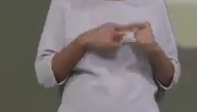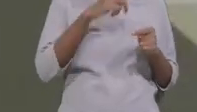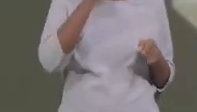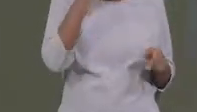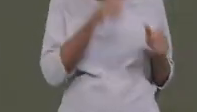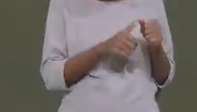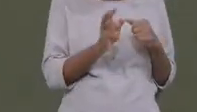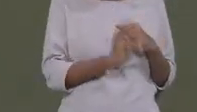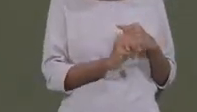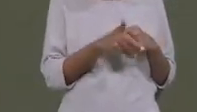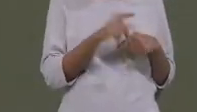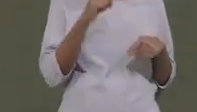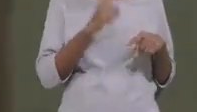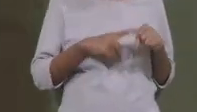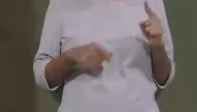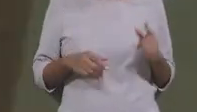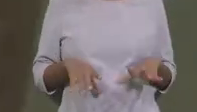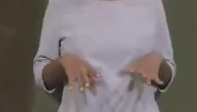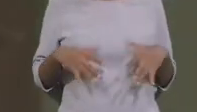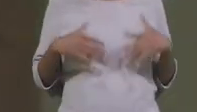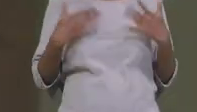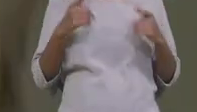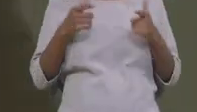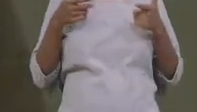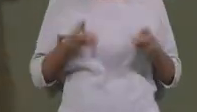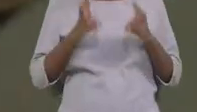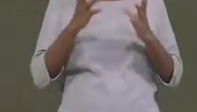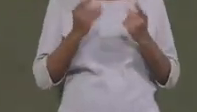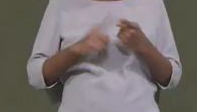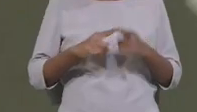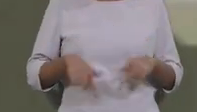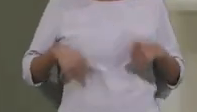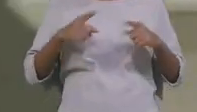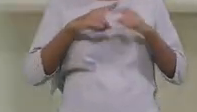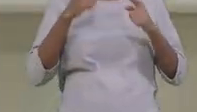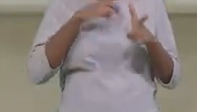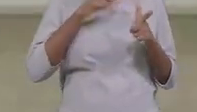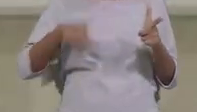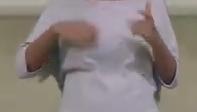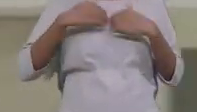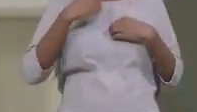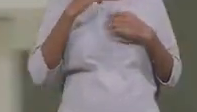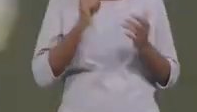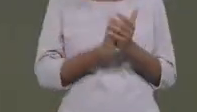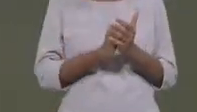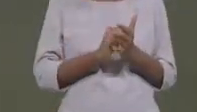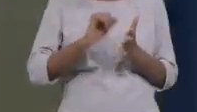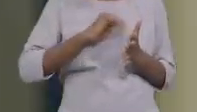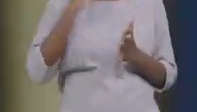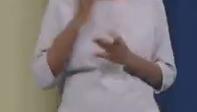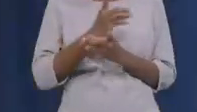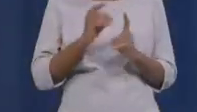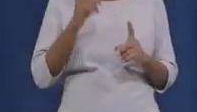te disperses. Quand tu te souviens d'eux, tu ne peux t'arriver plus à vivre tel que tu dois vivre. Dieu va